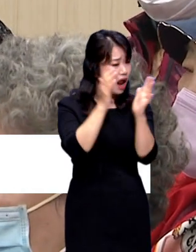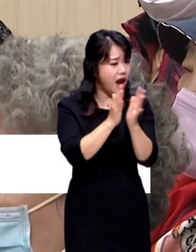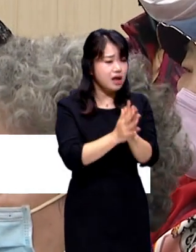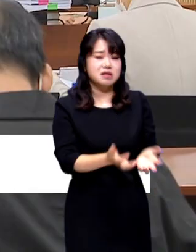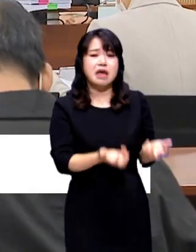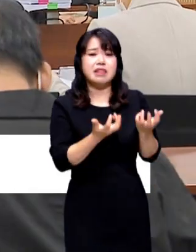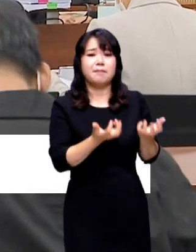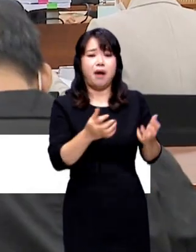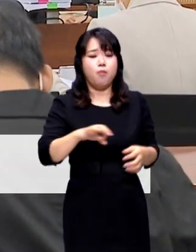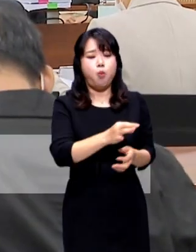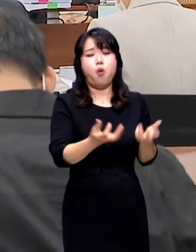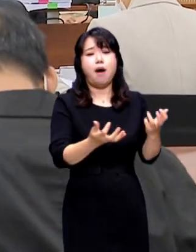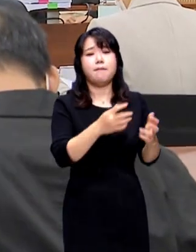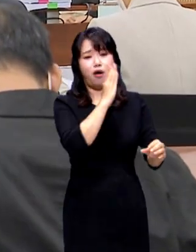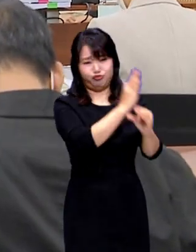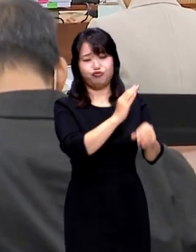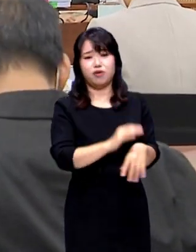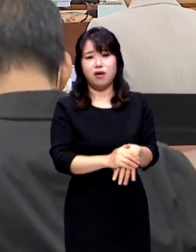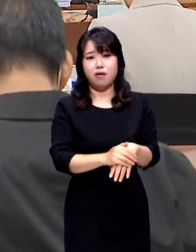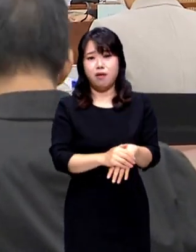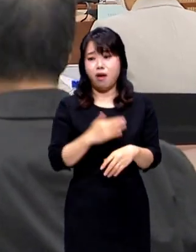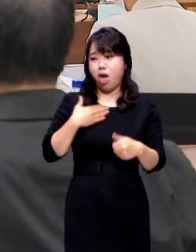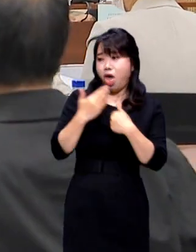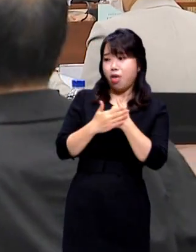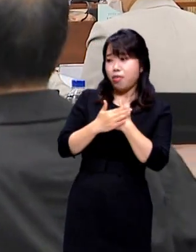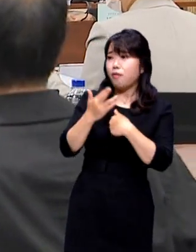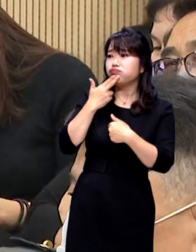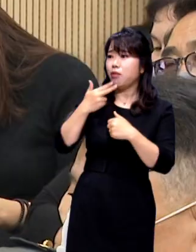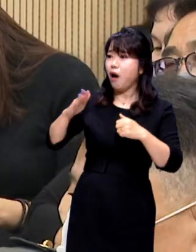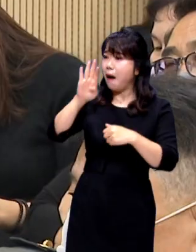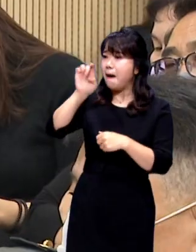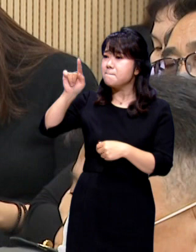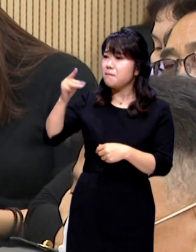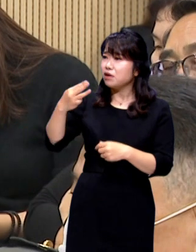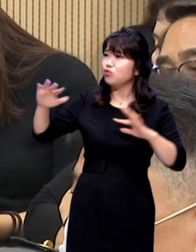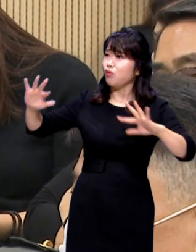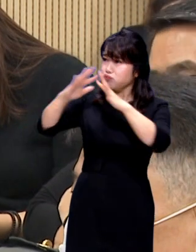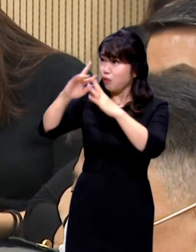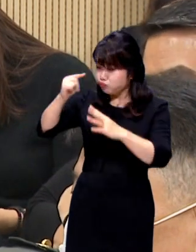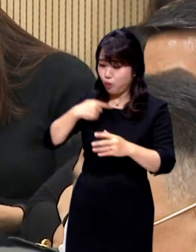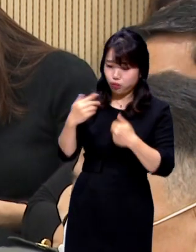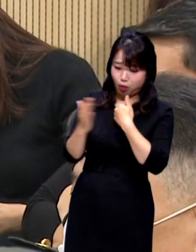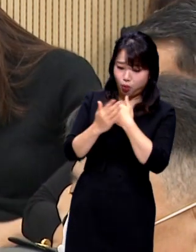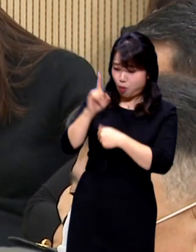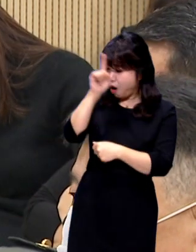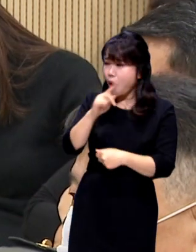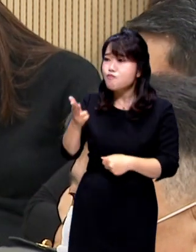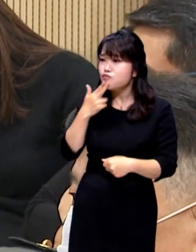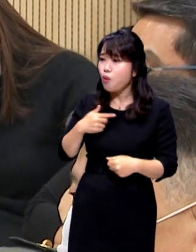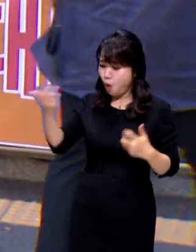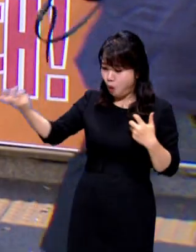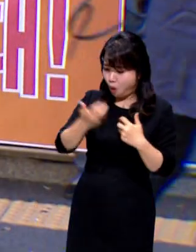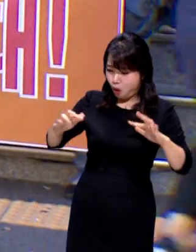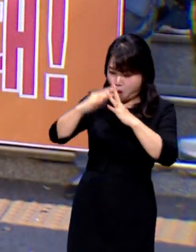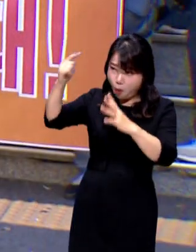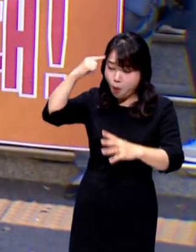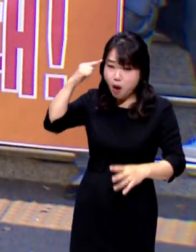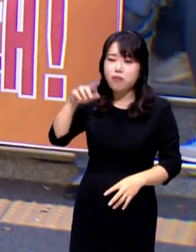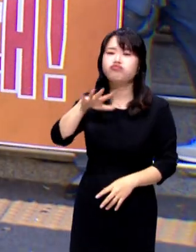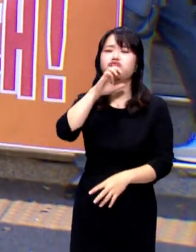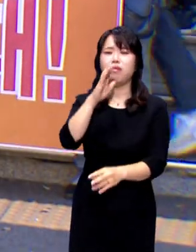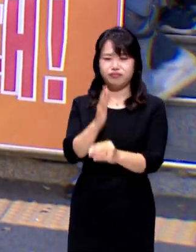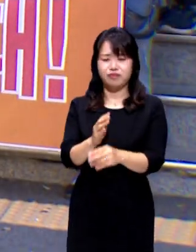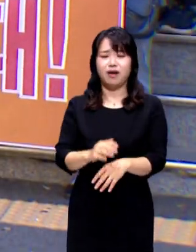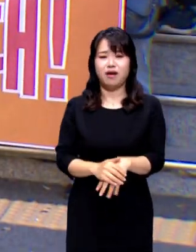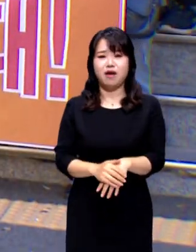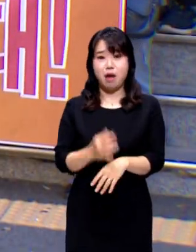강조하고 있습니다. 수해 지역이 아닌 곳에 왜 지역 난방용 발전소를 짓냐는 겁니다.